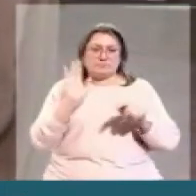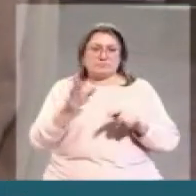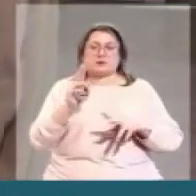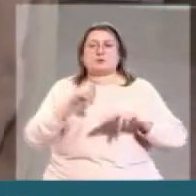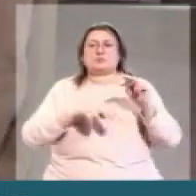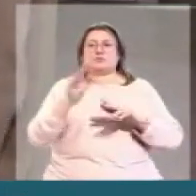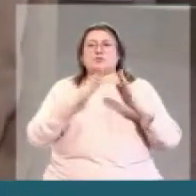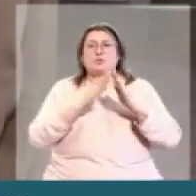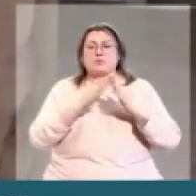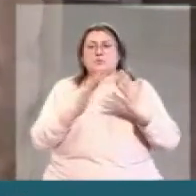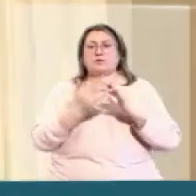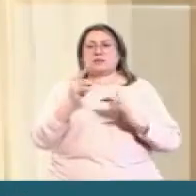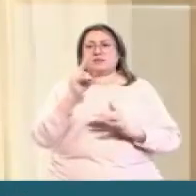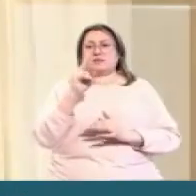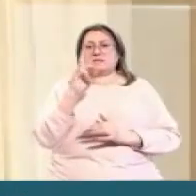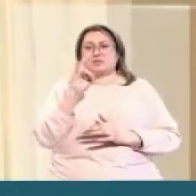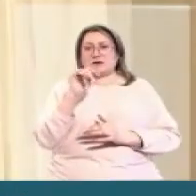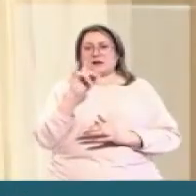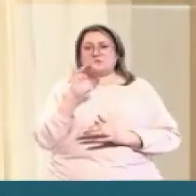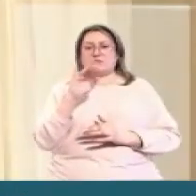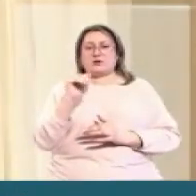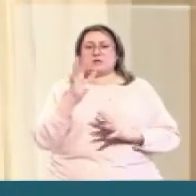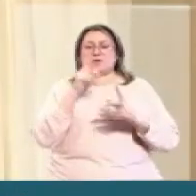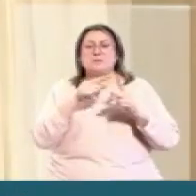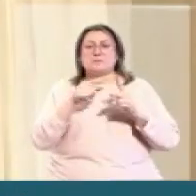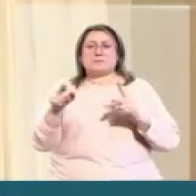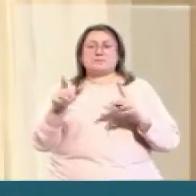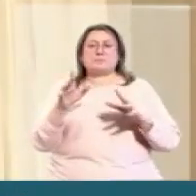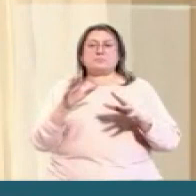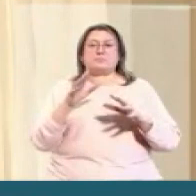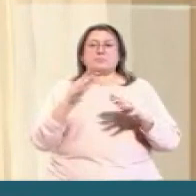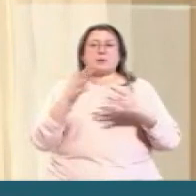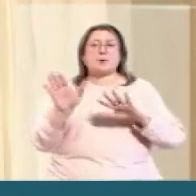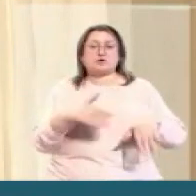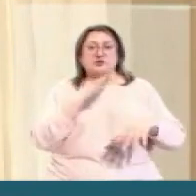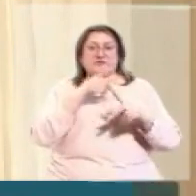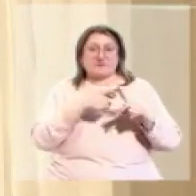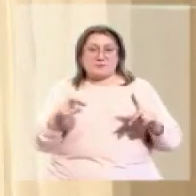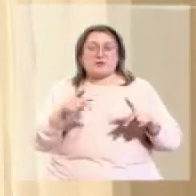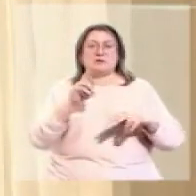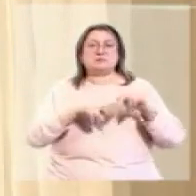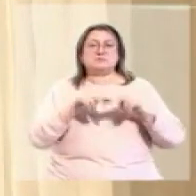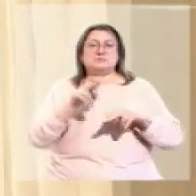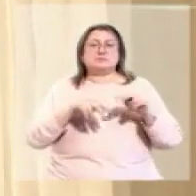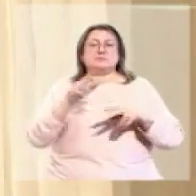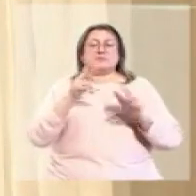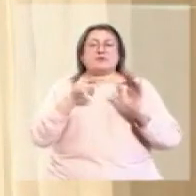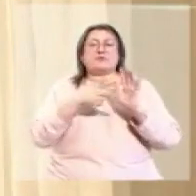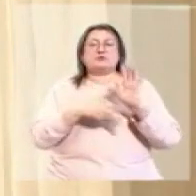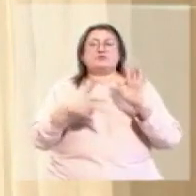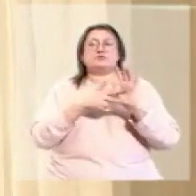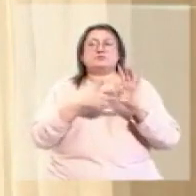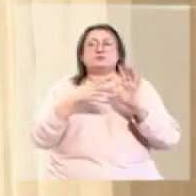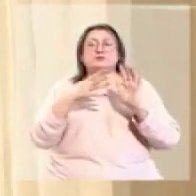возведение жилого дома в селе Некрасовка. За прошедший период введено за счет частных застройщиков 2489